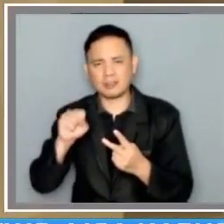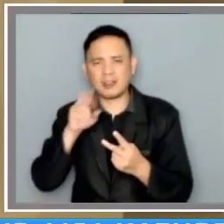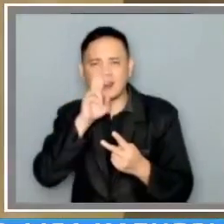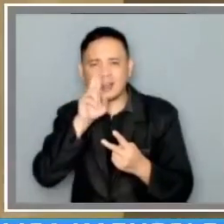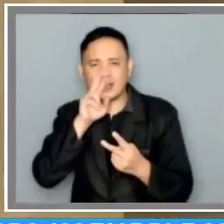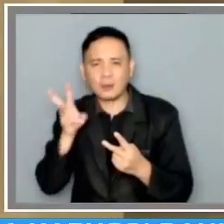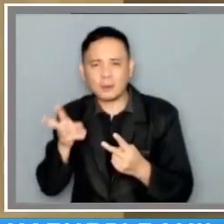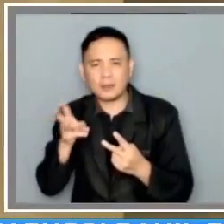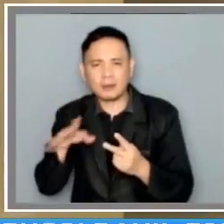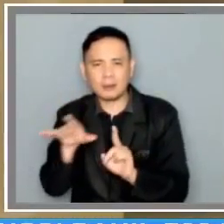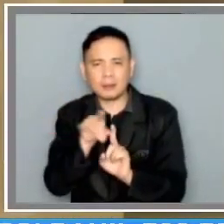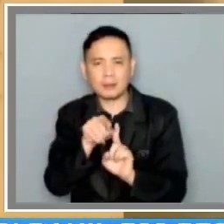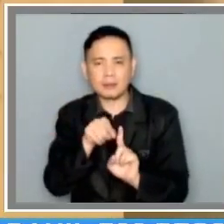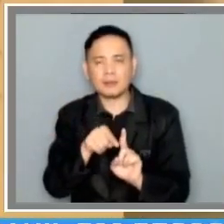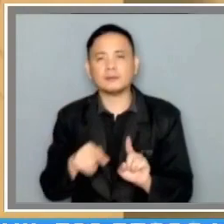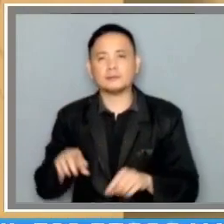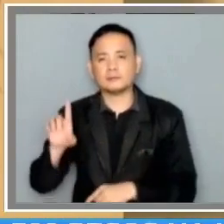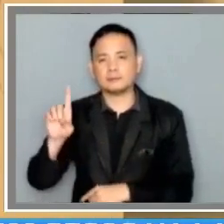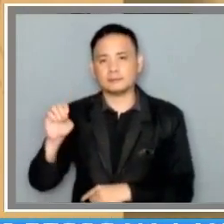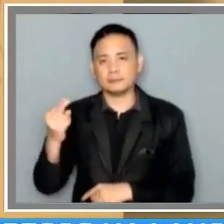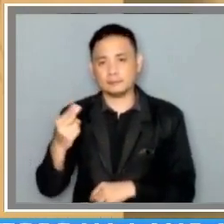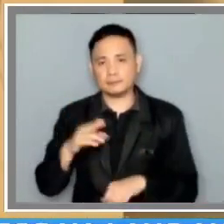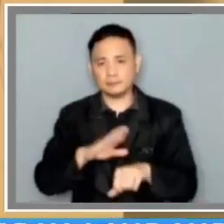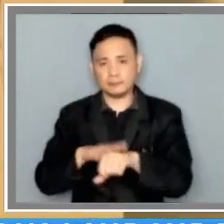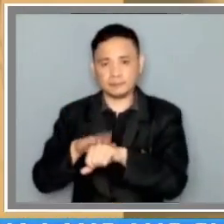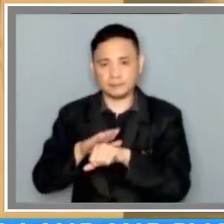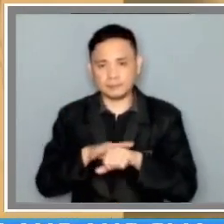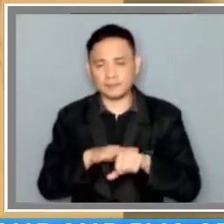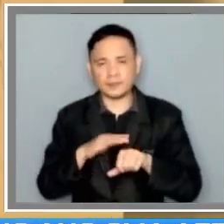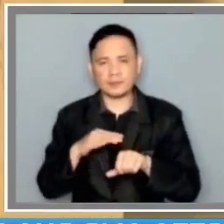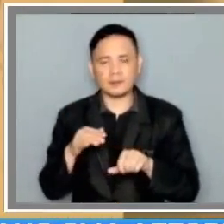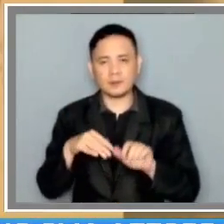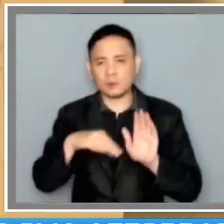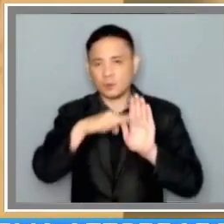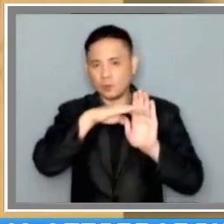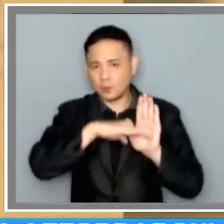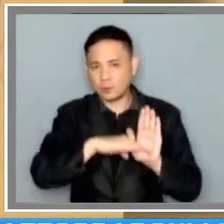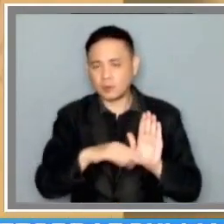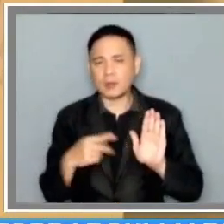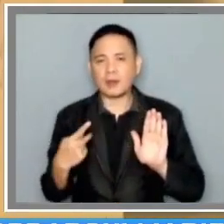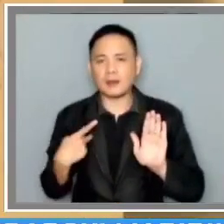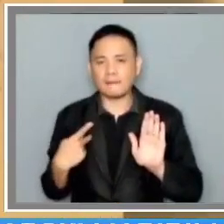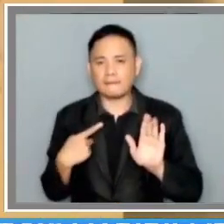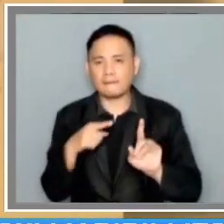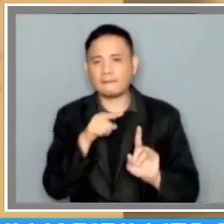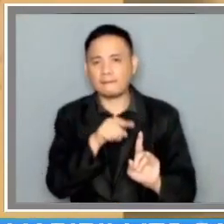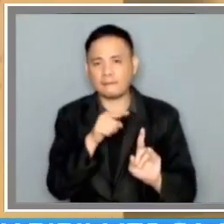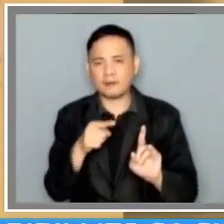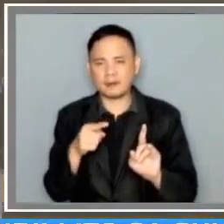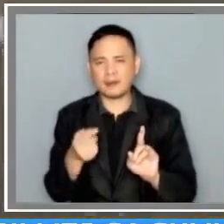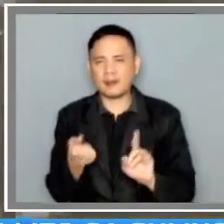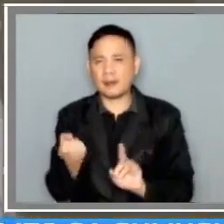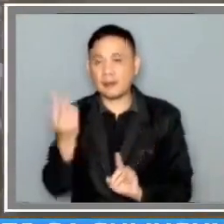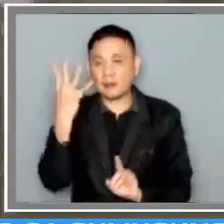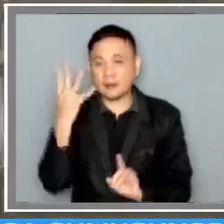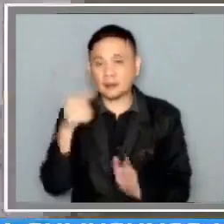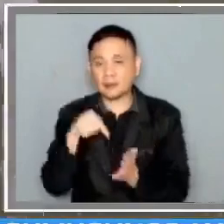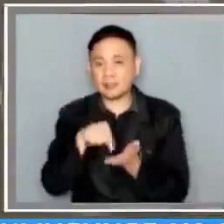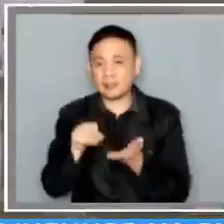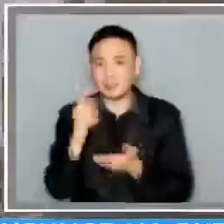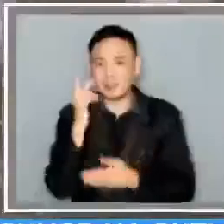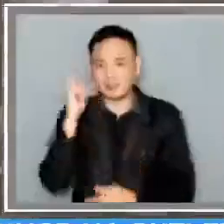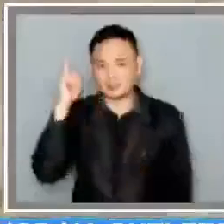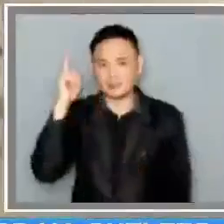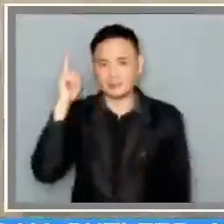coverage para sa mga may dengue. 16,000 pesos naman kung malubha ang kaso nito. Para naman sa mga may sakit na leptospirosis,